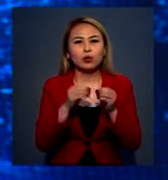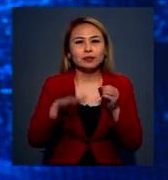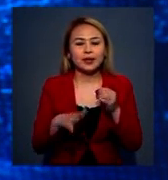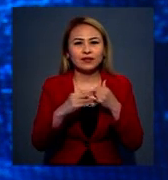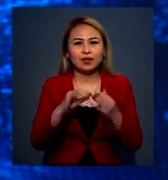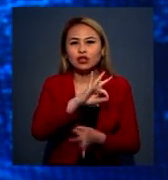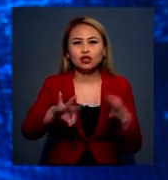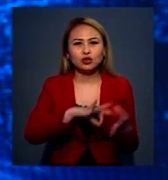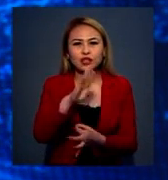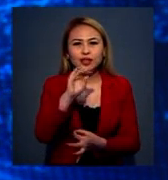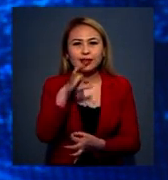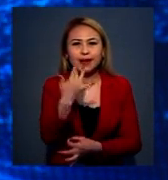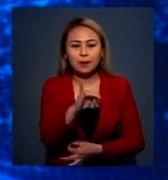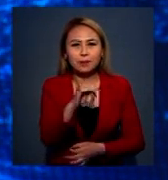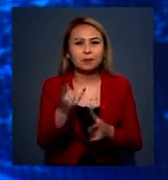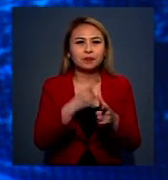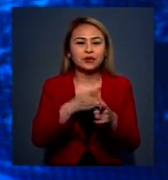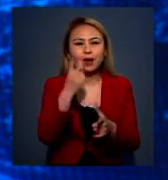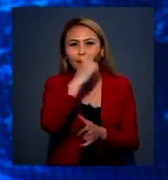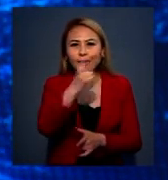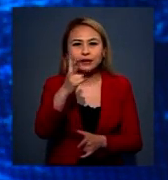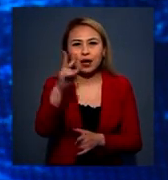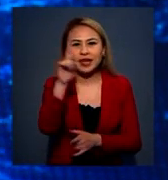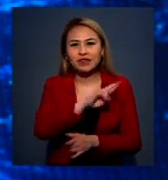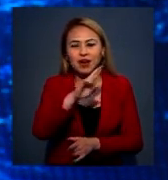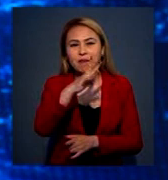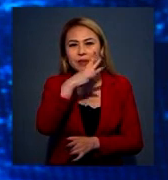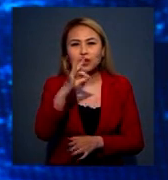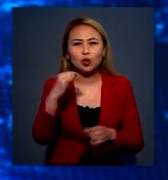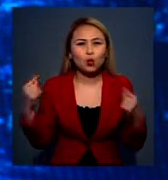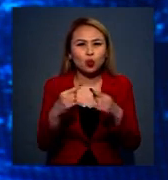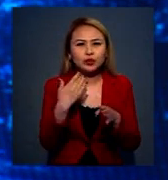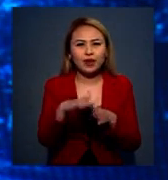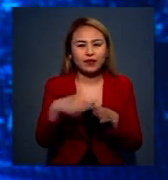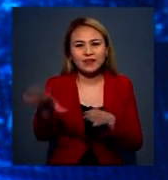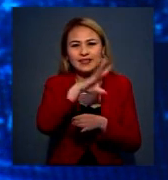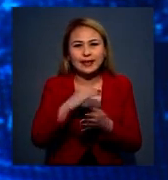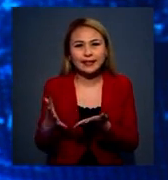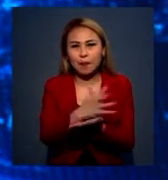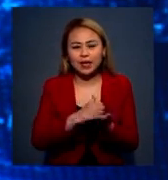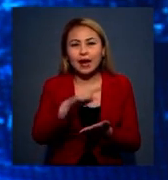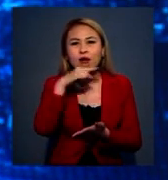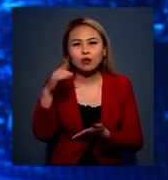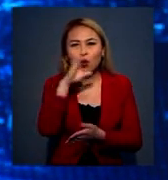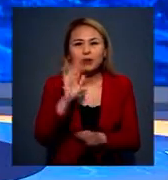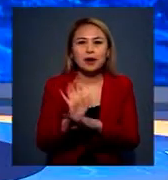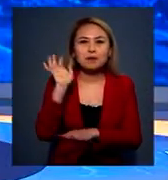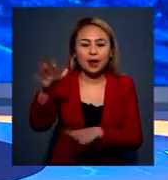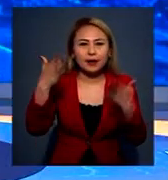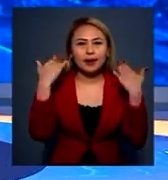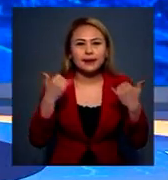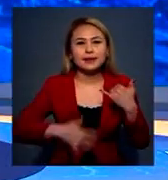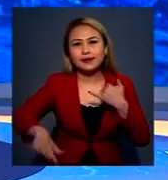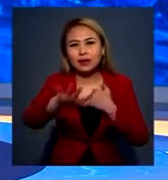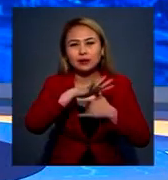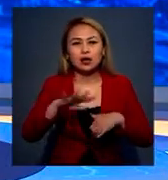артық. Жетісай мен мақтаралдық диқандар қаңтар айында еккен 40 қабатты толығымен жинап алып, Ресейге экспорттап та үлгерген. Қазір